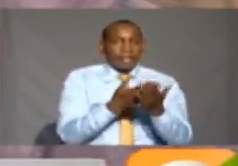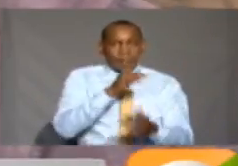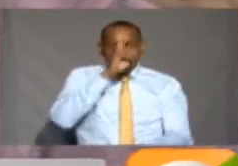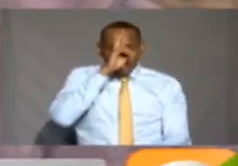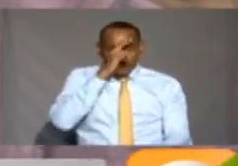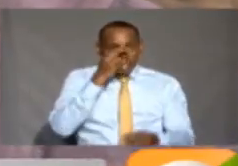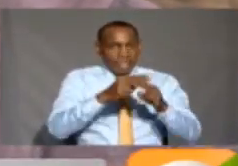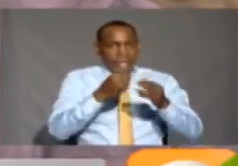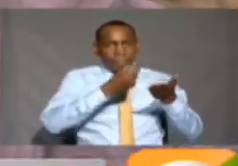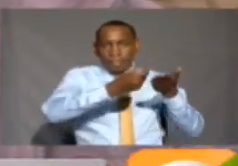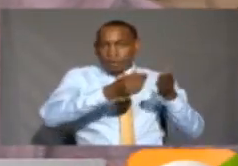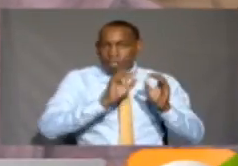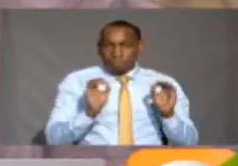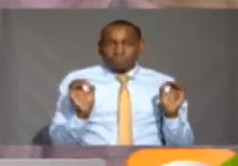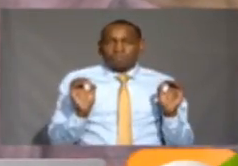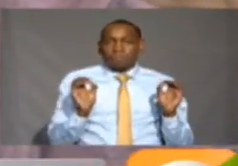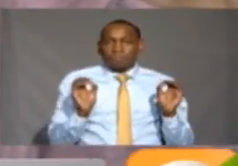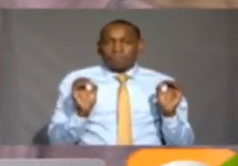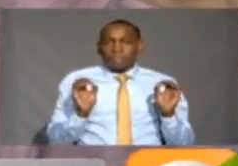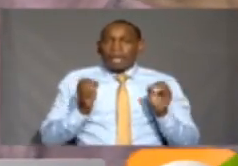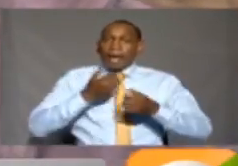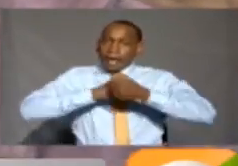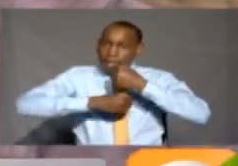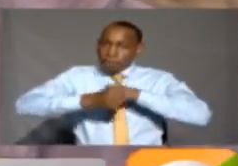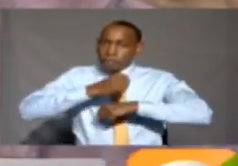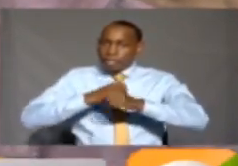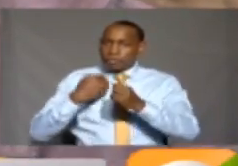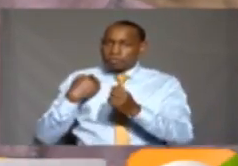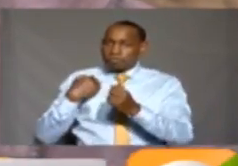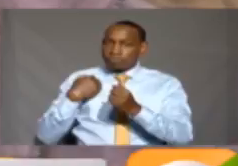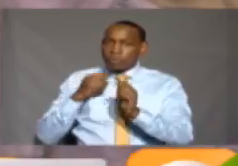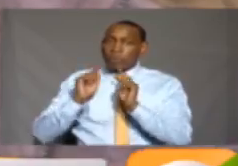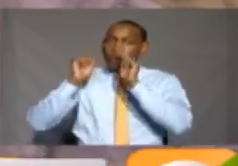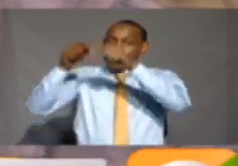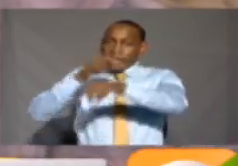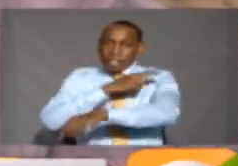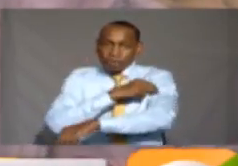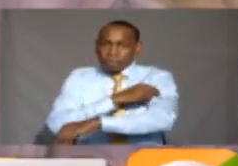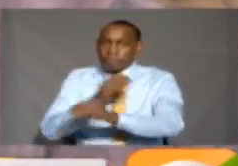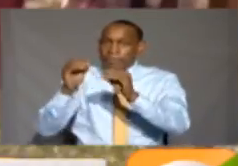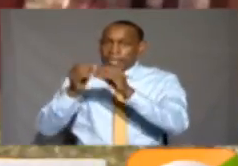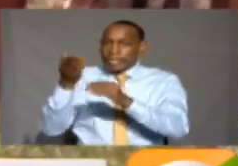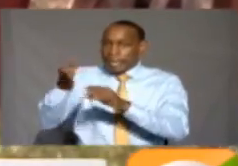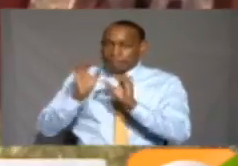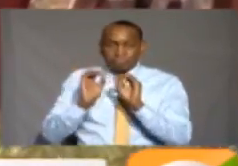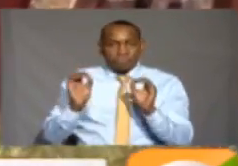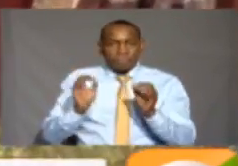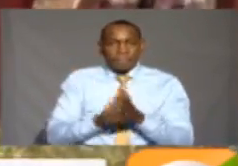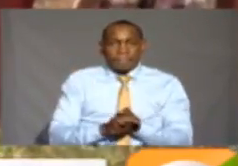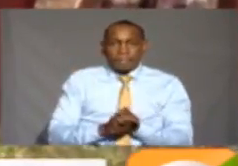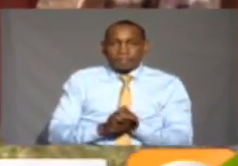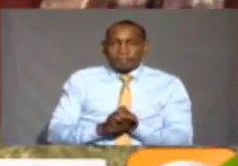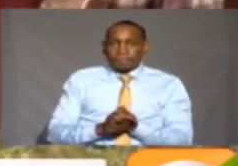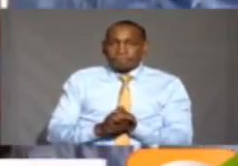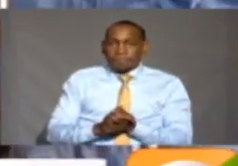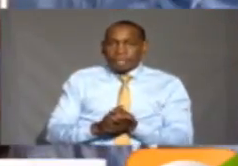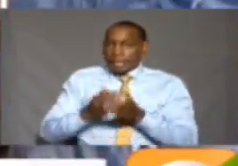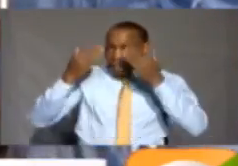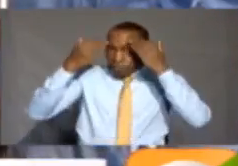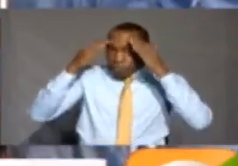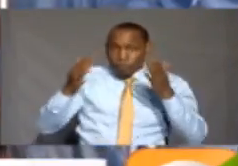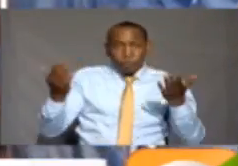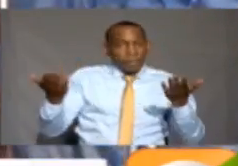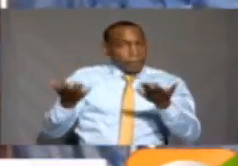jina yake. Nikachukua hatua mpaka hospitali. Sikumpata huko. For days, no one knew of